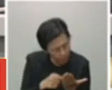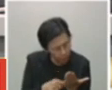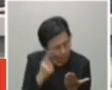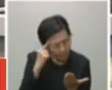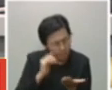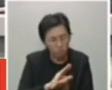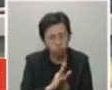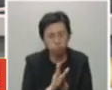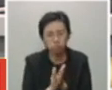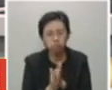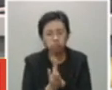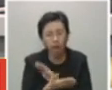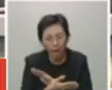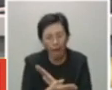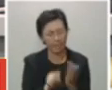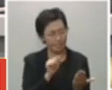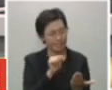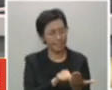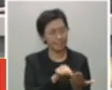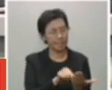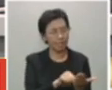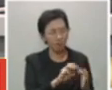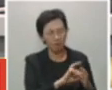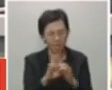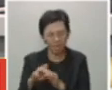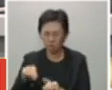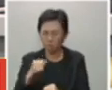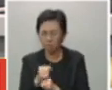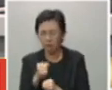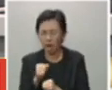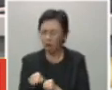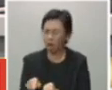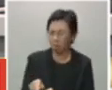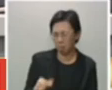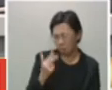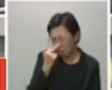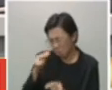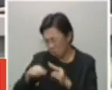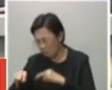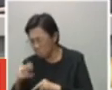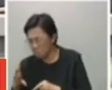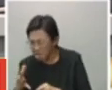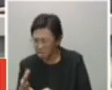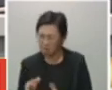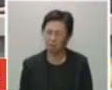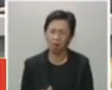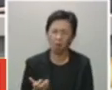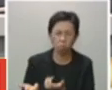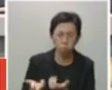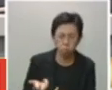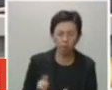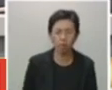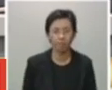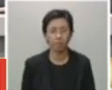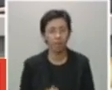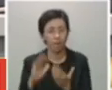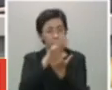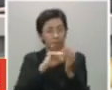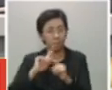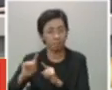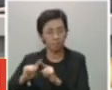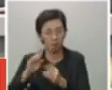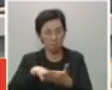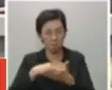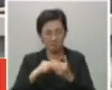กต์เอาไปใช้กับหน่วยงานที่ยังหละหลวมหรือลองดูมาตรการจากมิตรประเทศที่เขามีมาตรการแน่นห